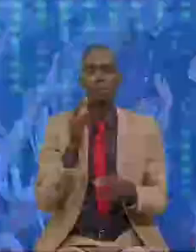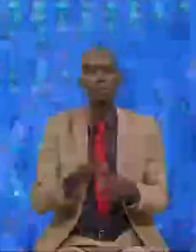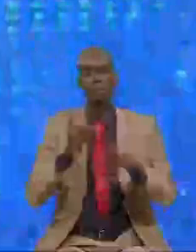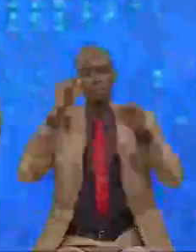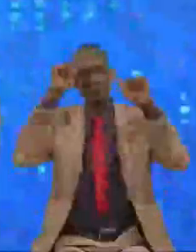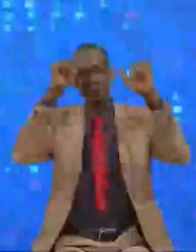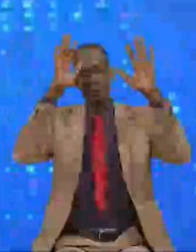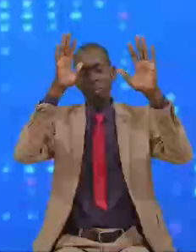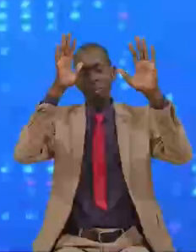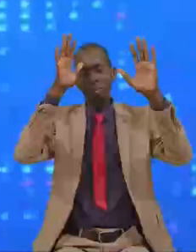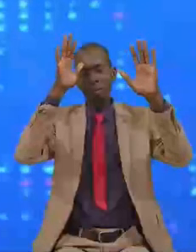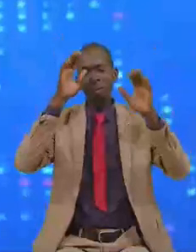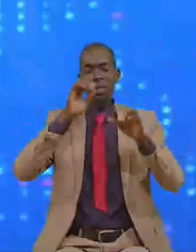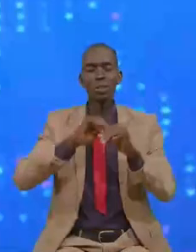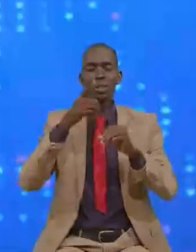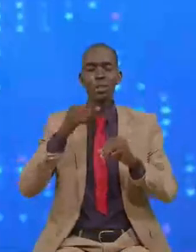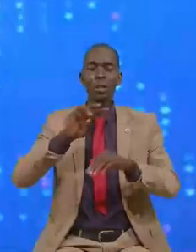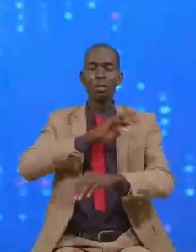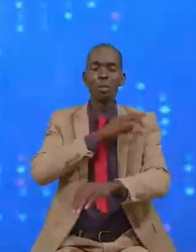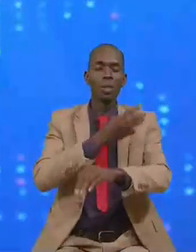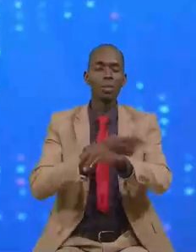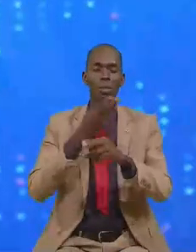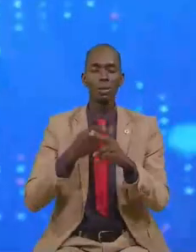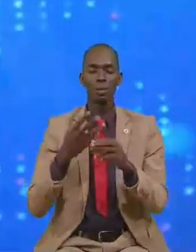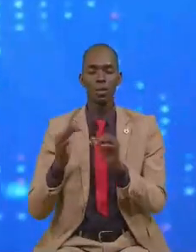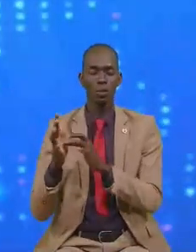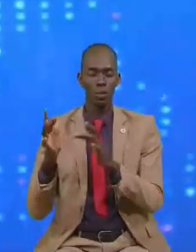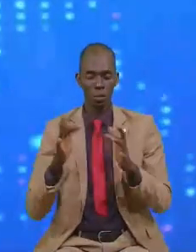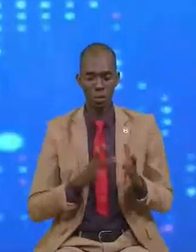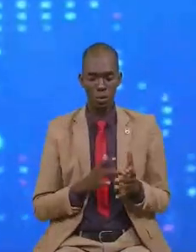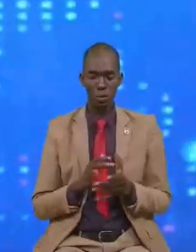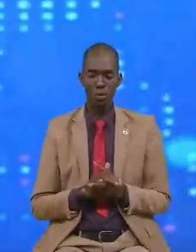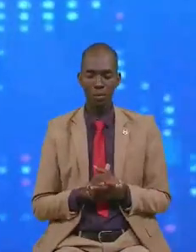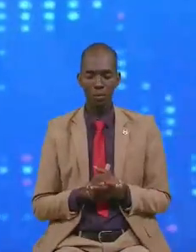Père, au nom puissant de Jésus,